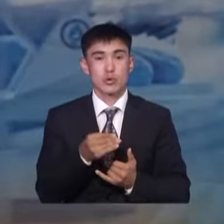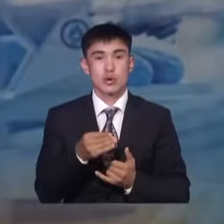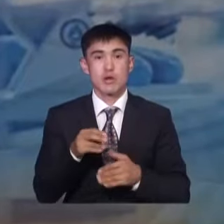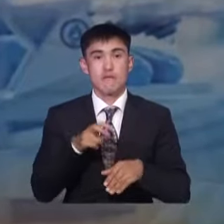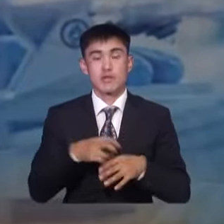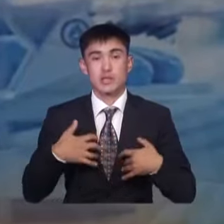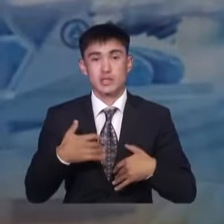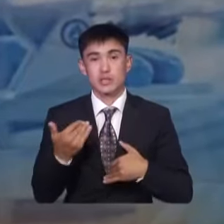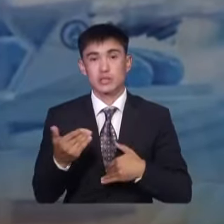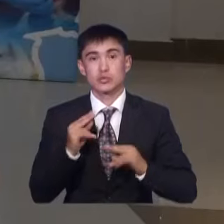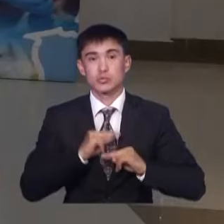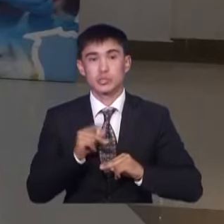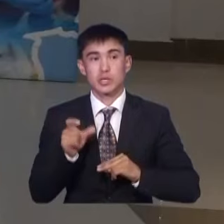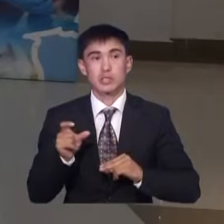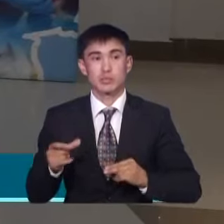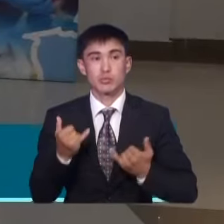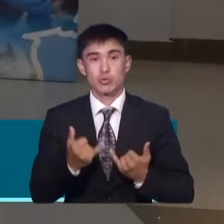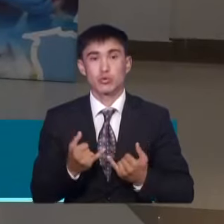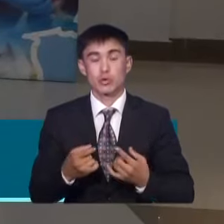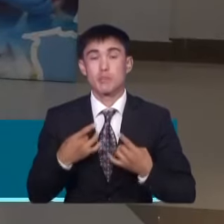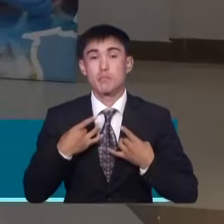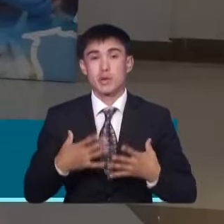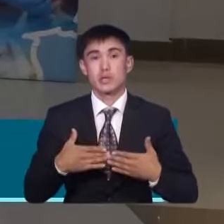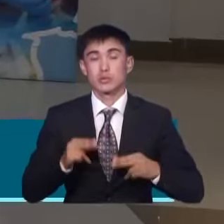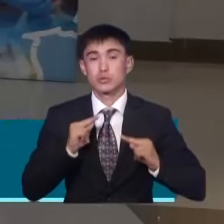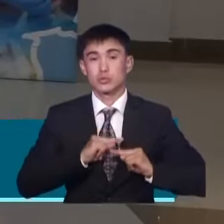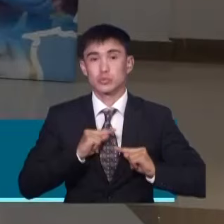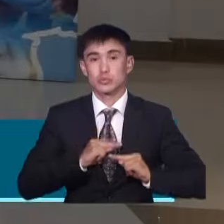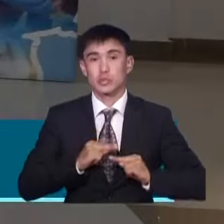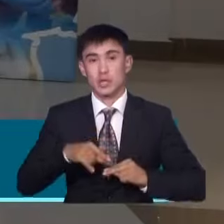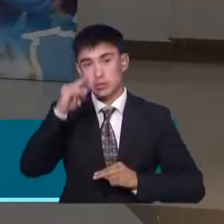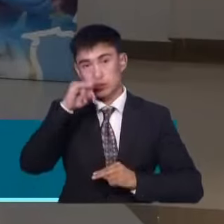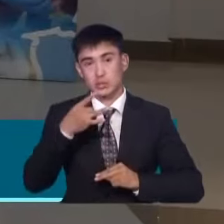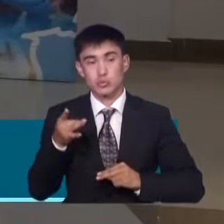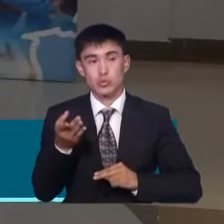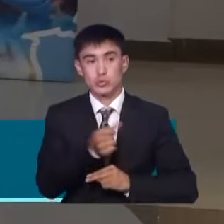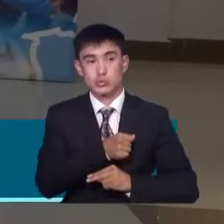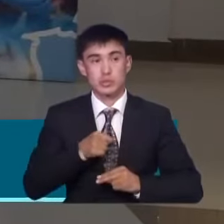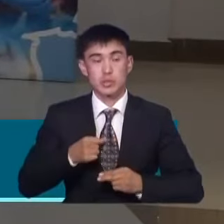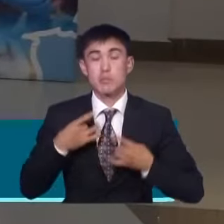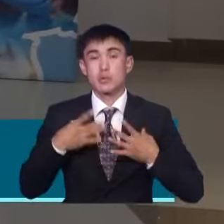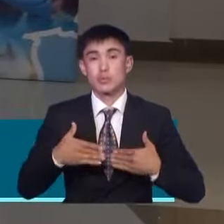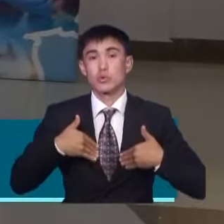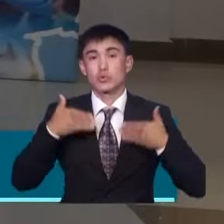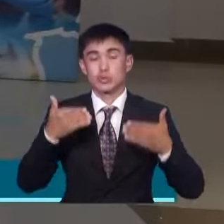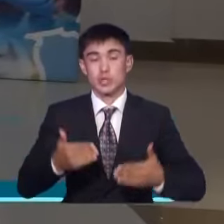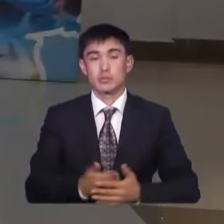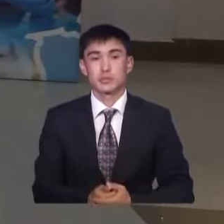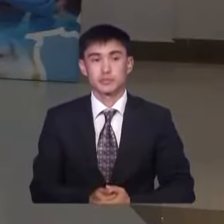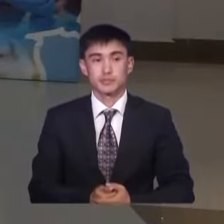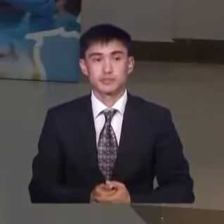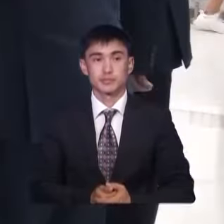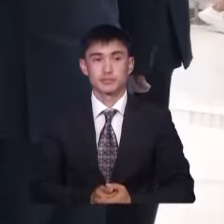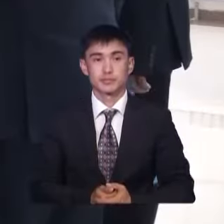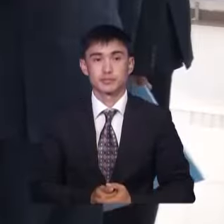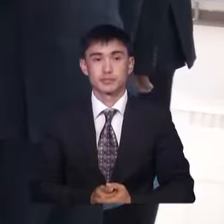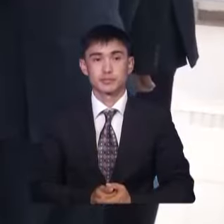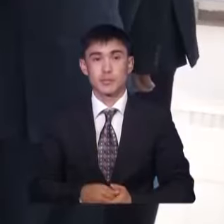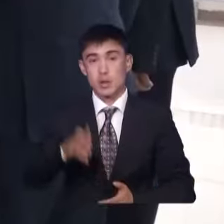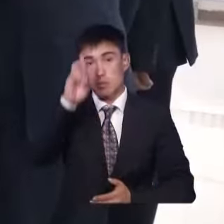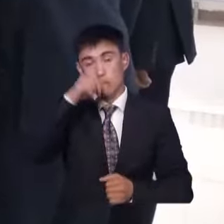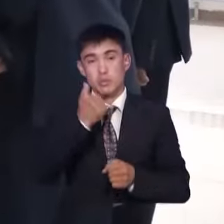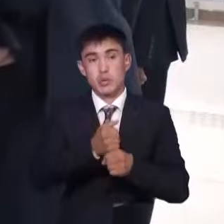ветеринария саласында жұмыс істейтін қызметкерлерді бүгінгі День ветеринария Қазақстан Республикасының өзіміздің төл мерекелерімен шын жүректен құттықтаймын.